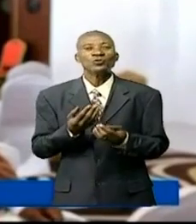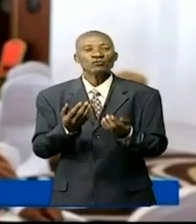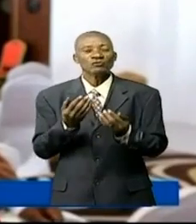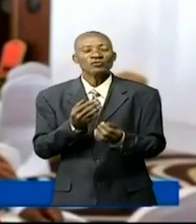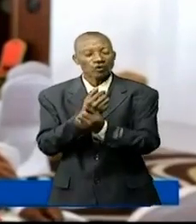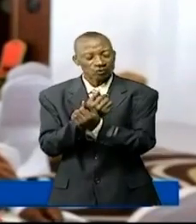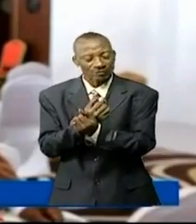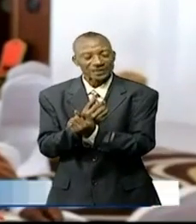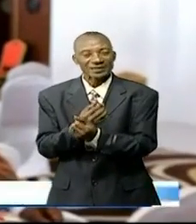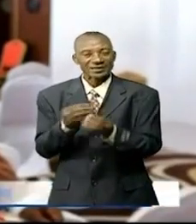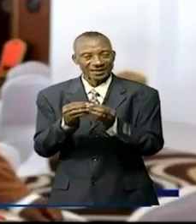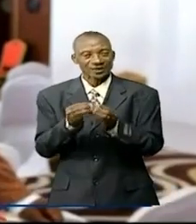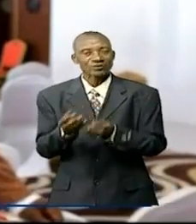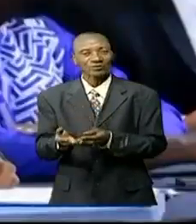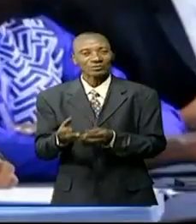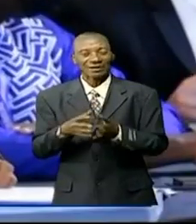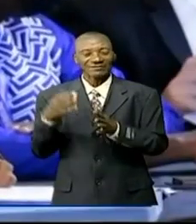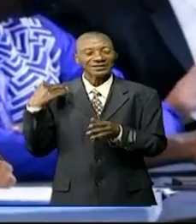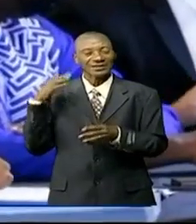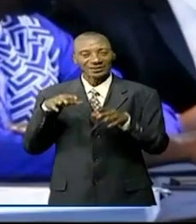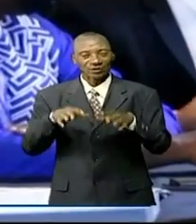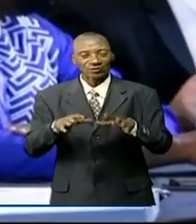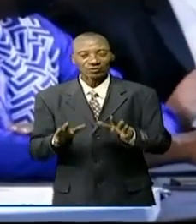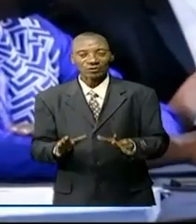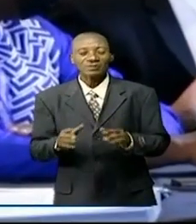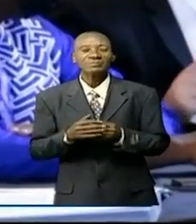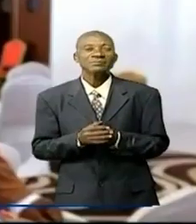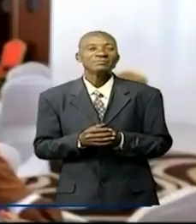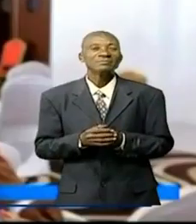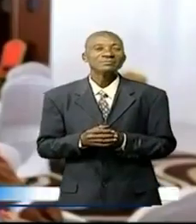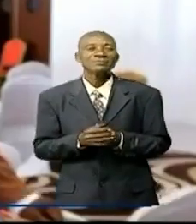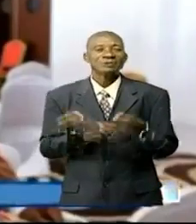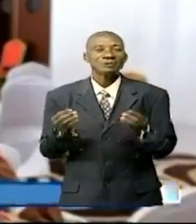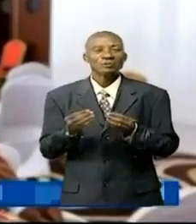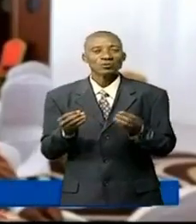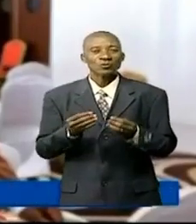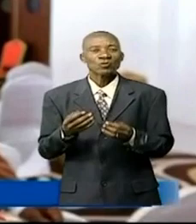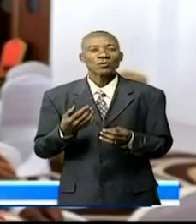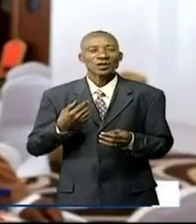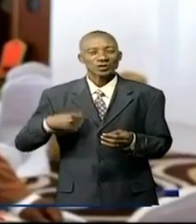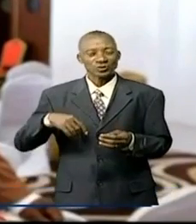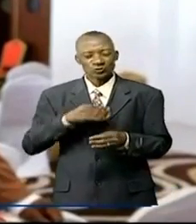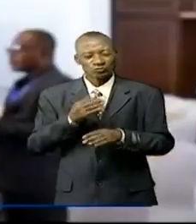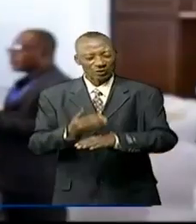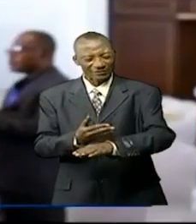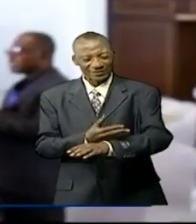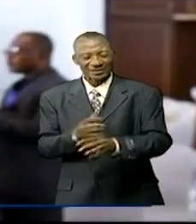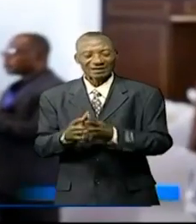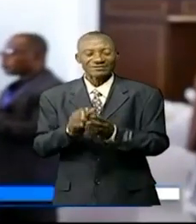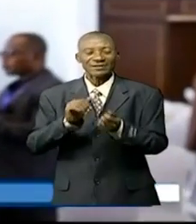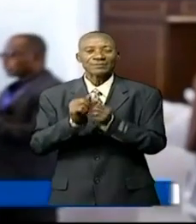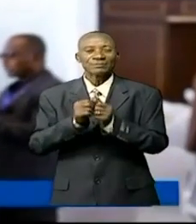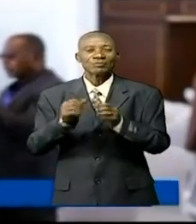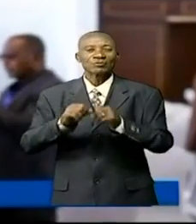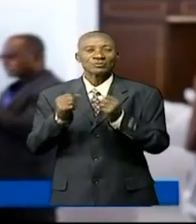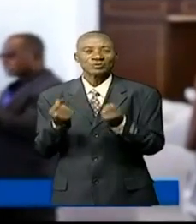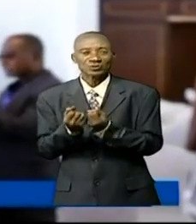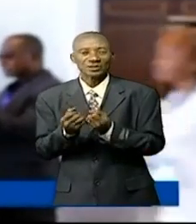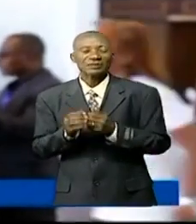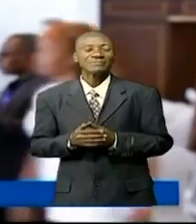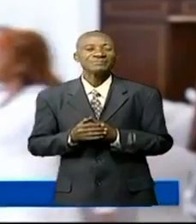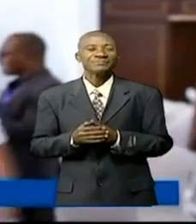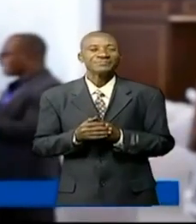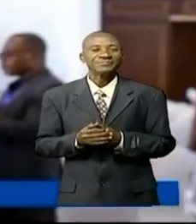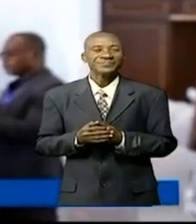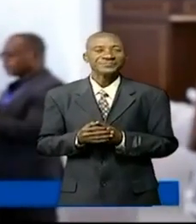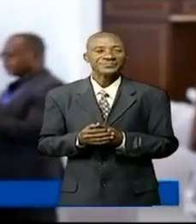partage de production avec l'État congolais parce que les interventions sociales, tout est stipulé là-dedans. Il y a eu 9 thèmes qui ont été développés. Comme je dis